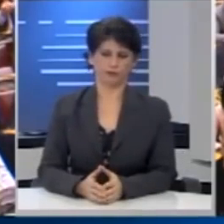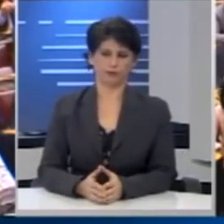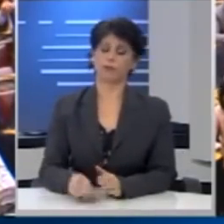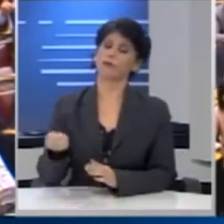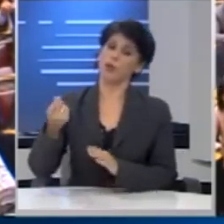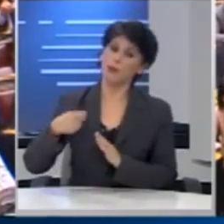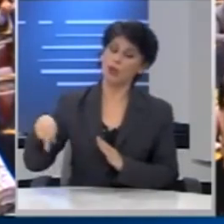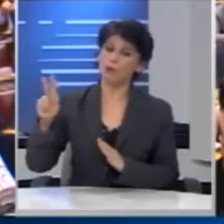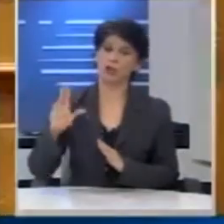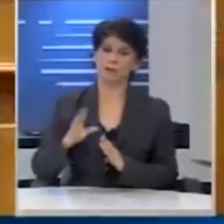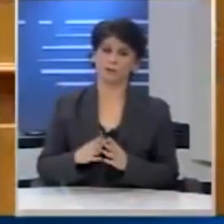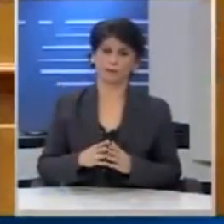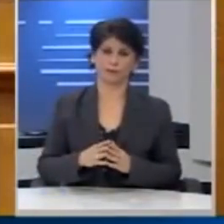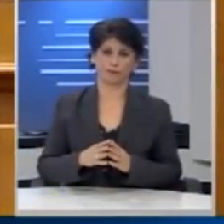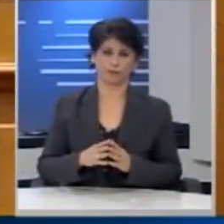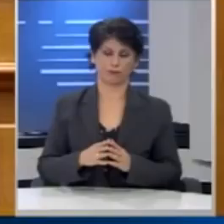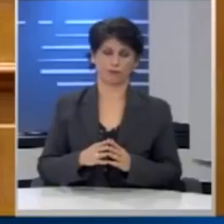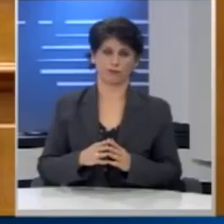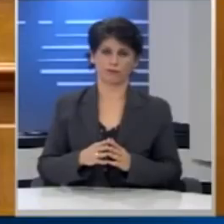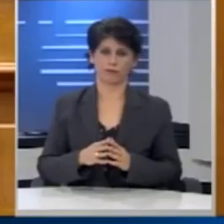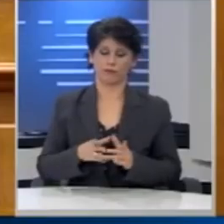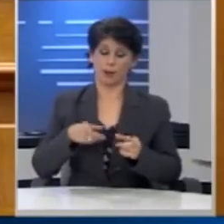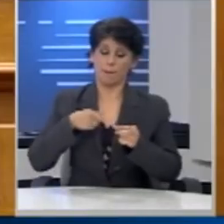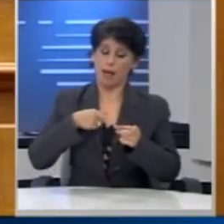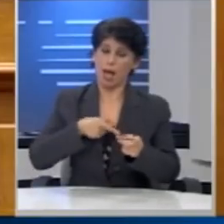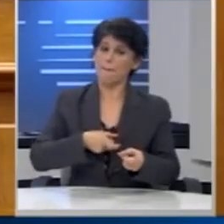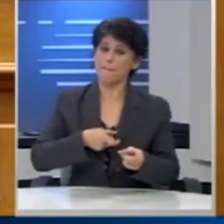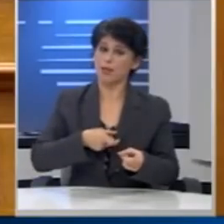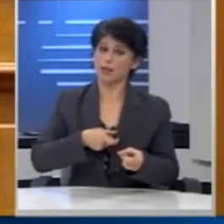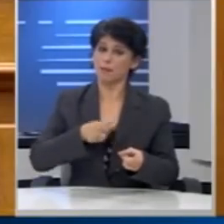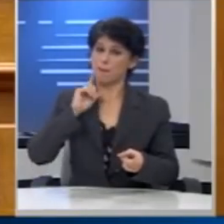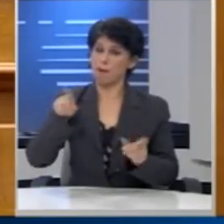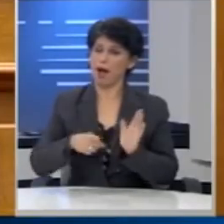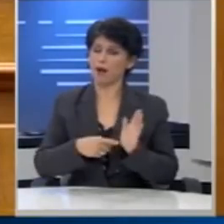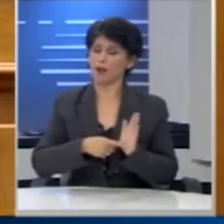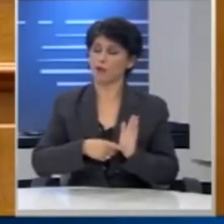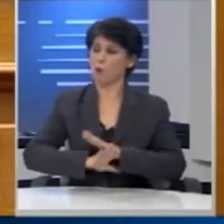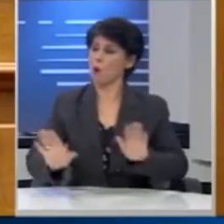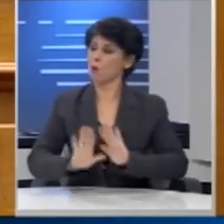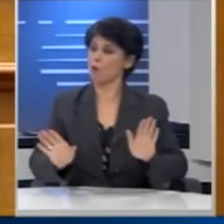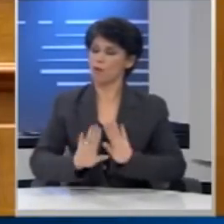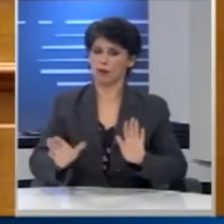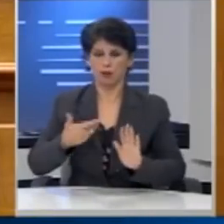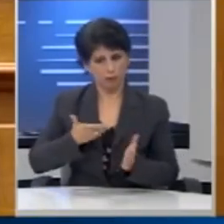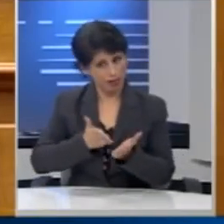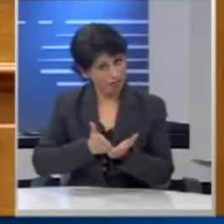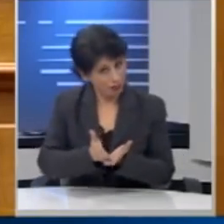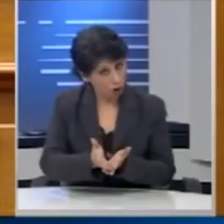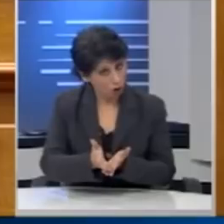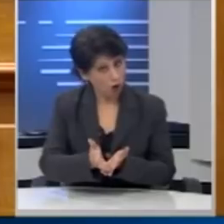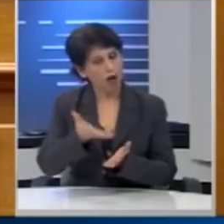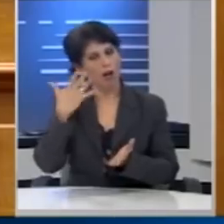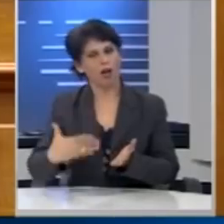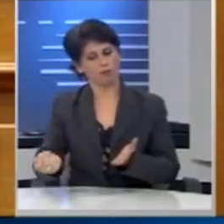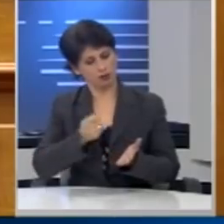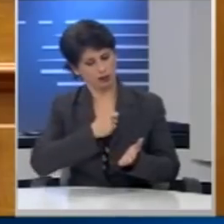Πολύ περισσότερο υπό την απειλή παράνομων τετελεσμένων. Έχουμε και δίκιο, έχουμε